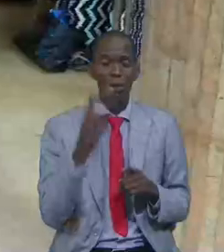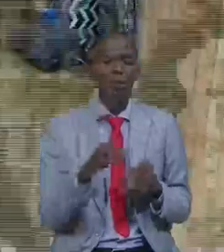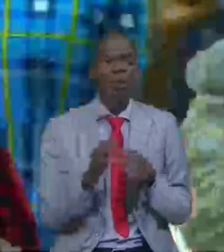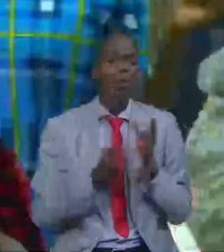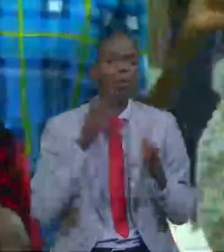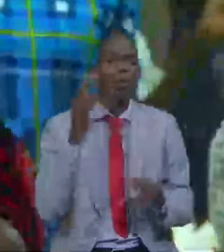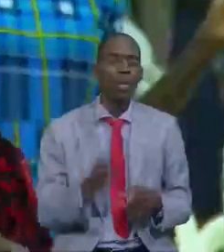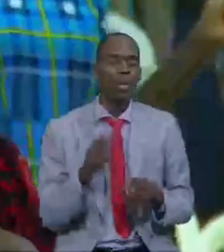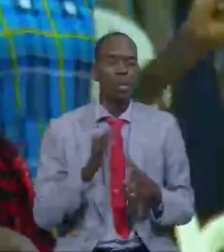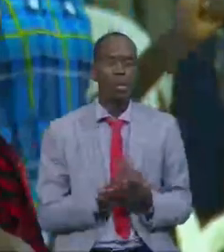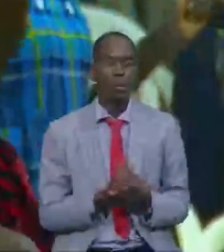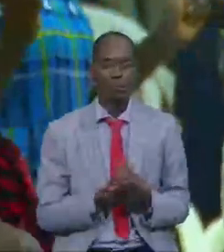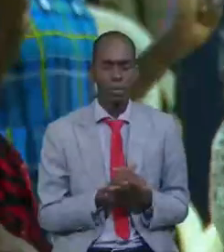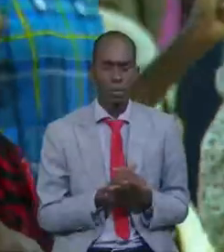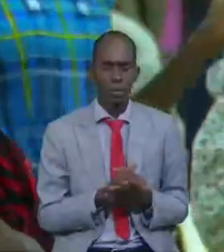Jésus.